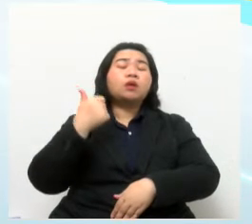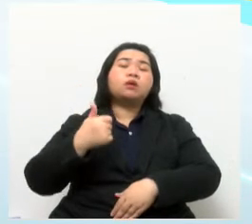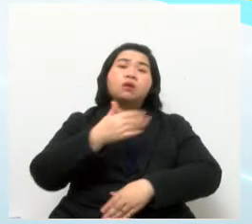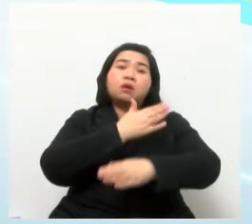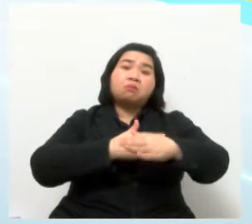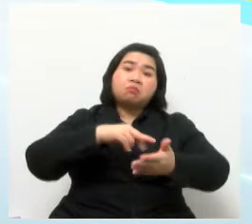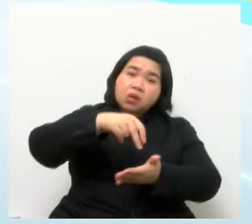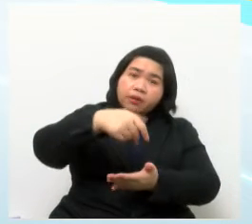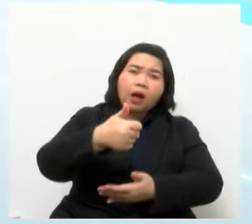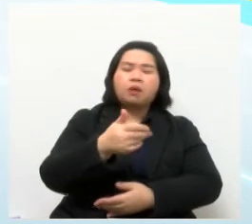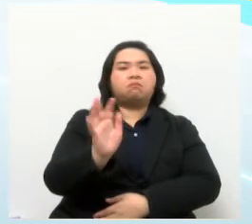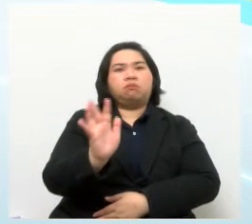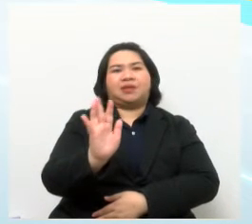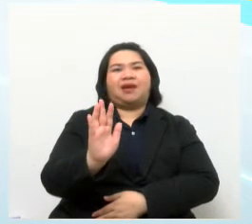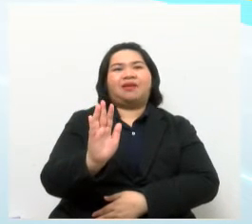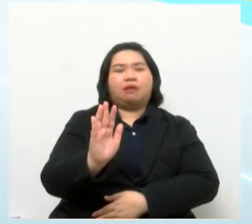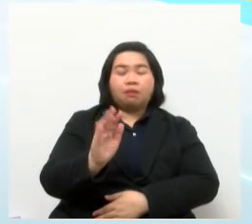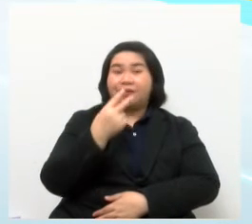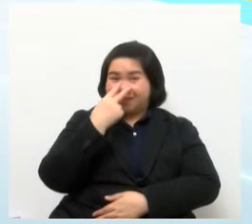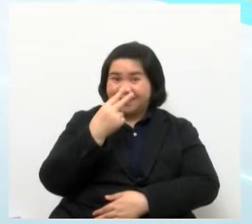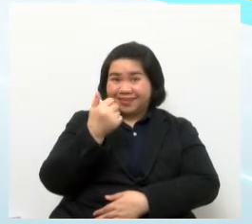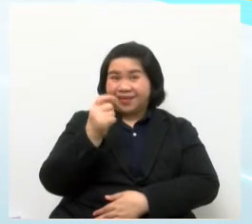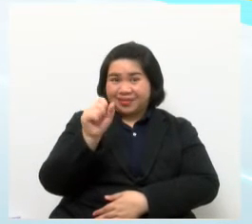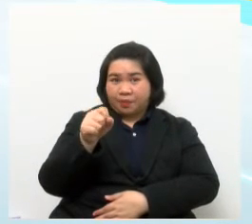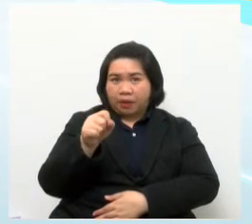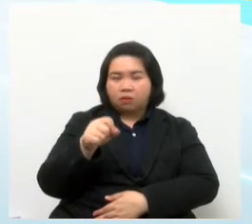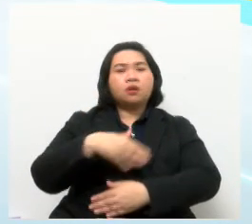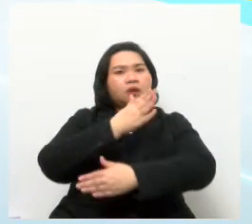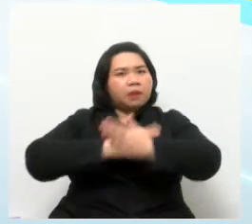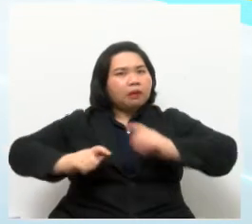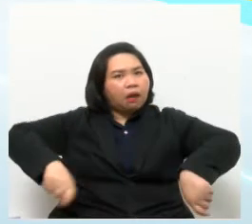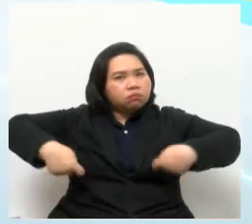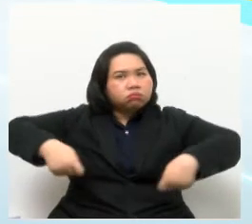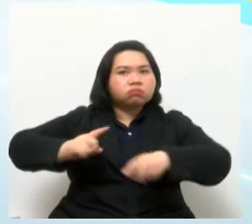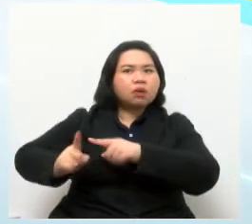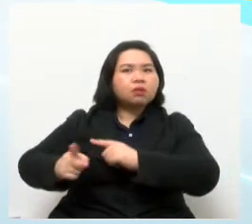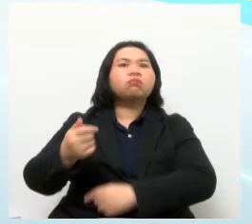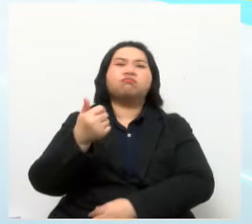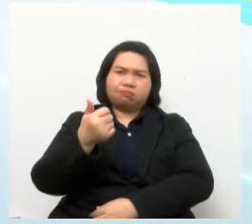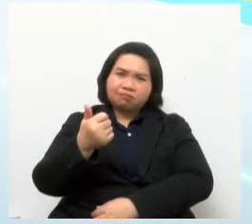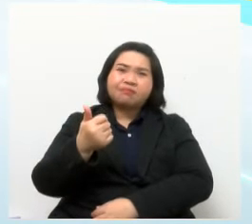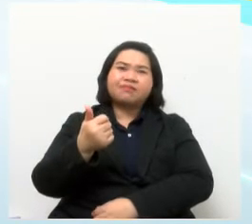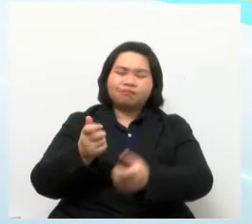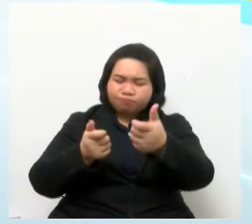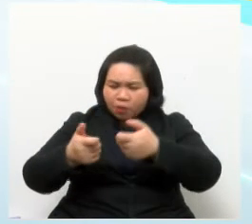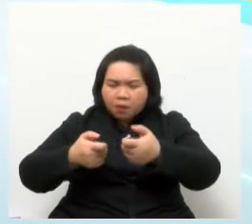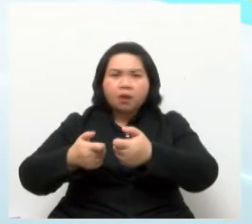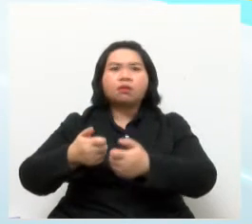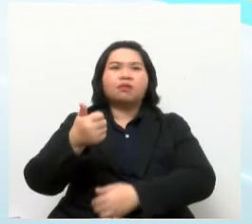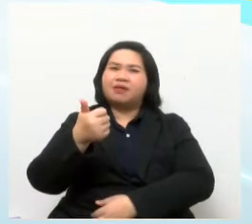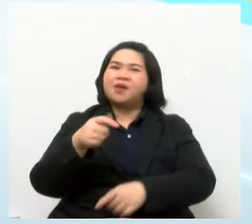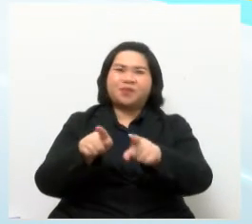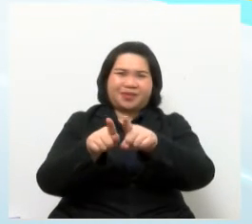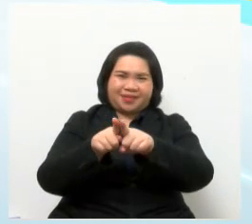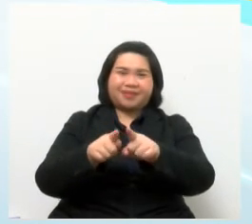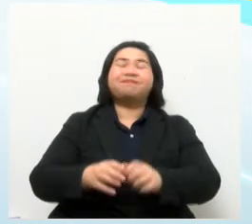ที่สามารถเล่นกีฬาเหล่านี้ได้นะคะเห็นไหมคะว่าน้องๆที่มีความบกพร่องทางด้านร่างกายก็สามารถที่จะเล่นกีฬาประเภทนี้ได้ด้วย